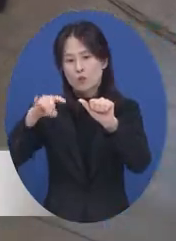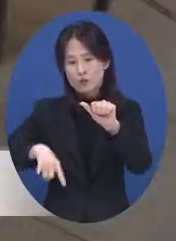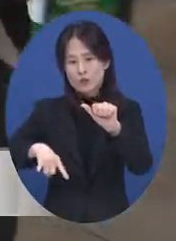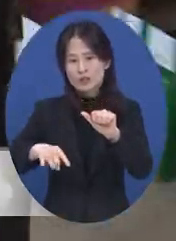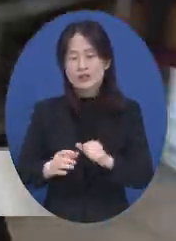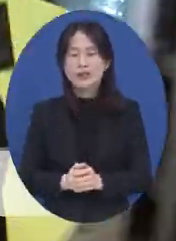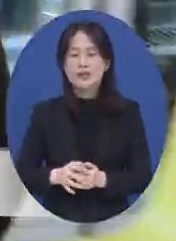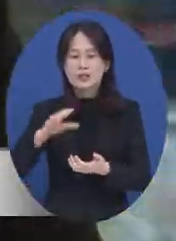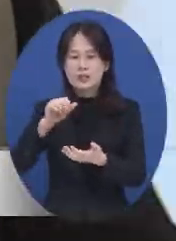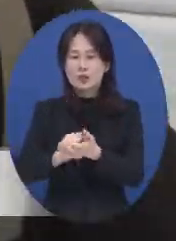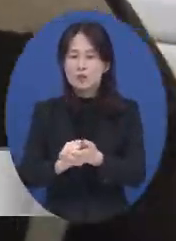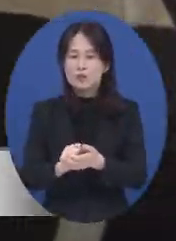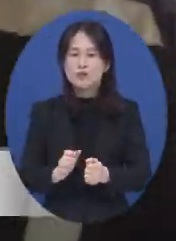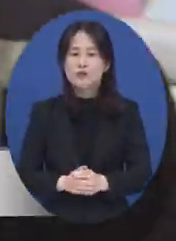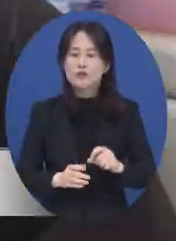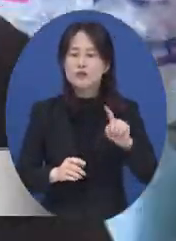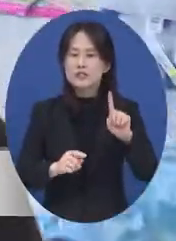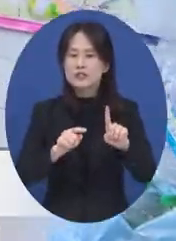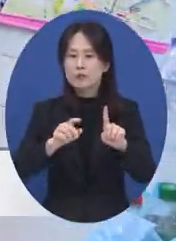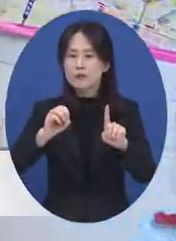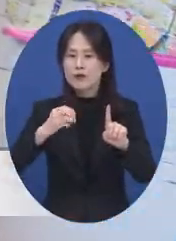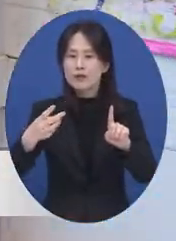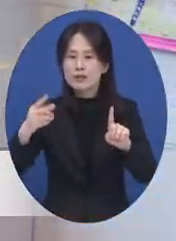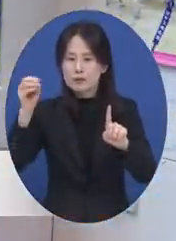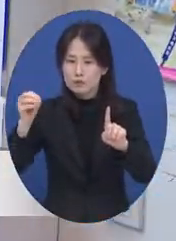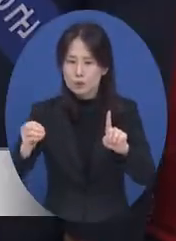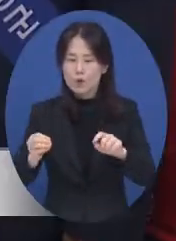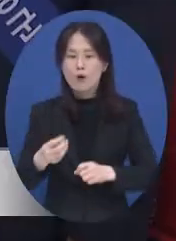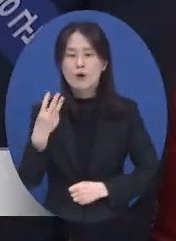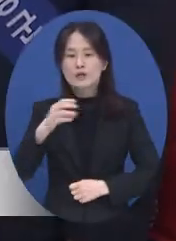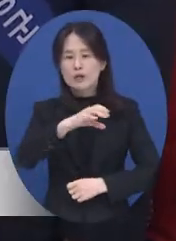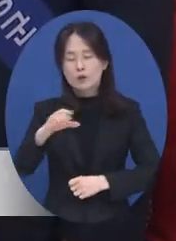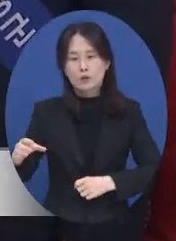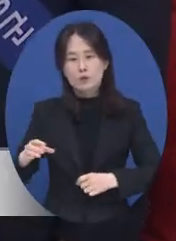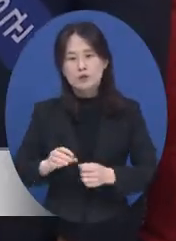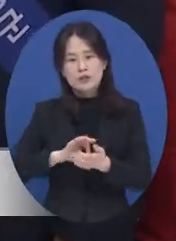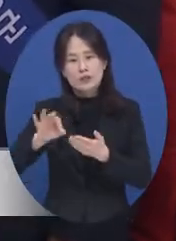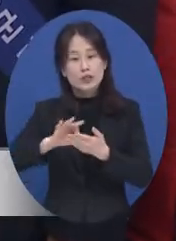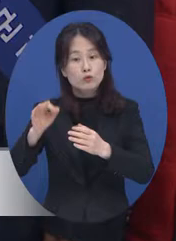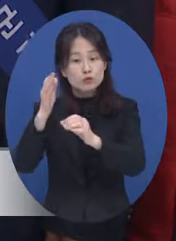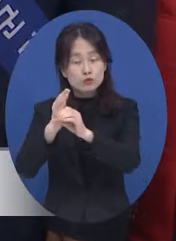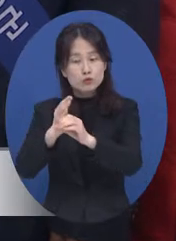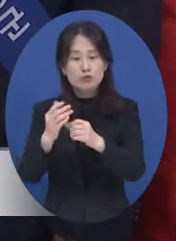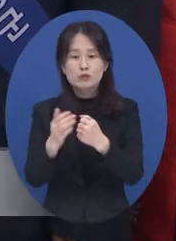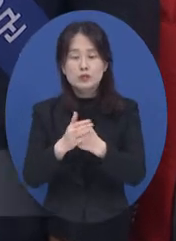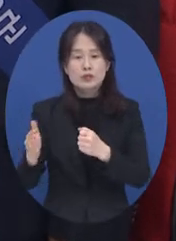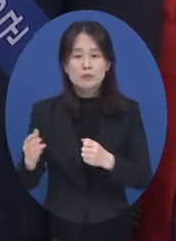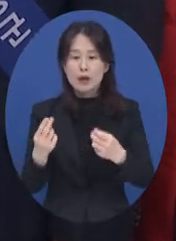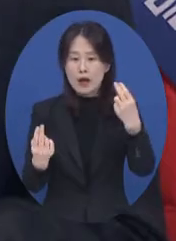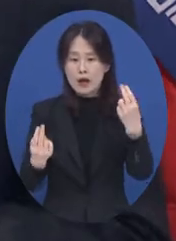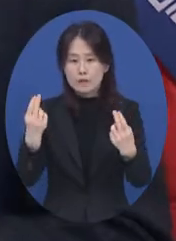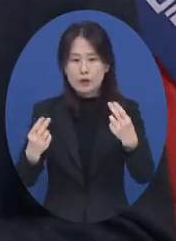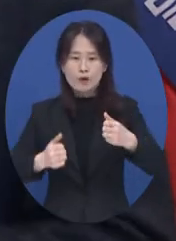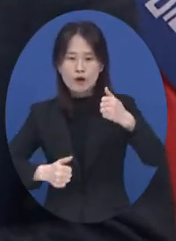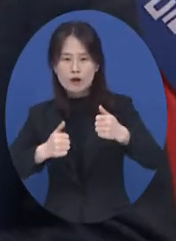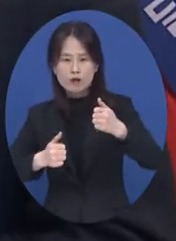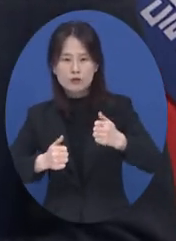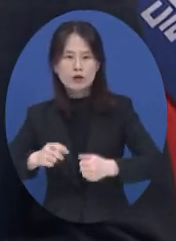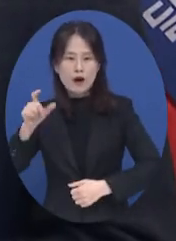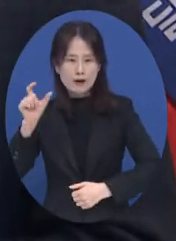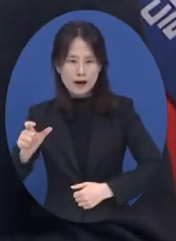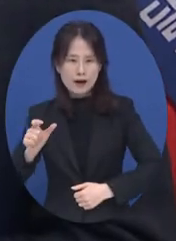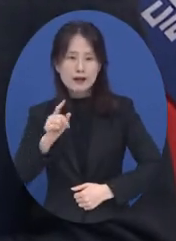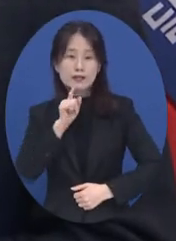5위로 점유율은 1.02%. 도내 3개 지역에서만 사용된 것을 감안하면 민간 배달앱과 비교해 충분한